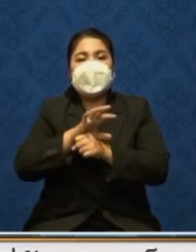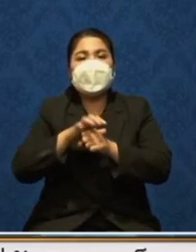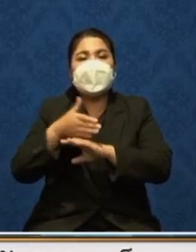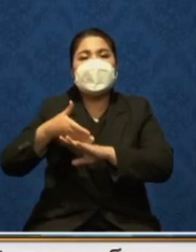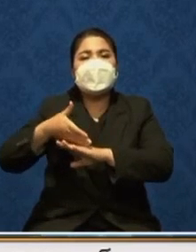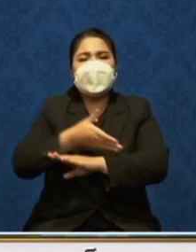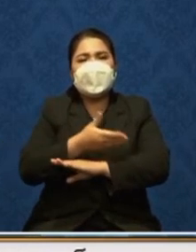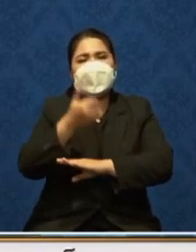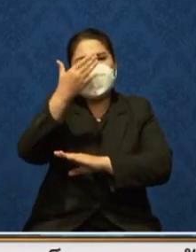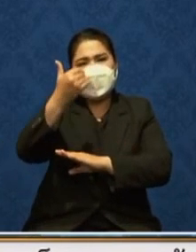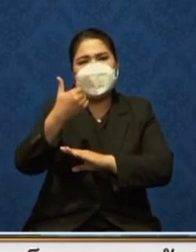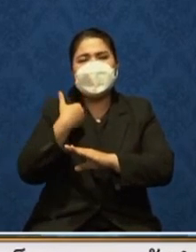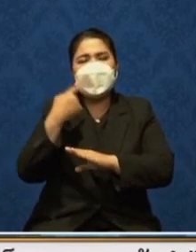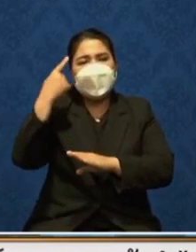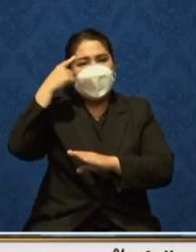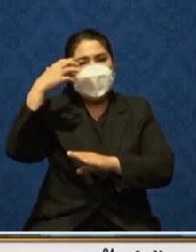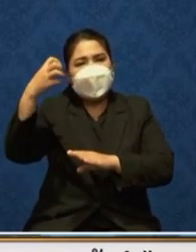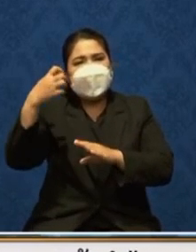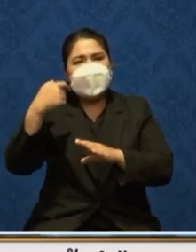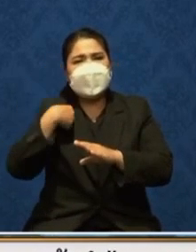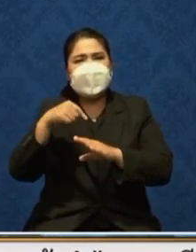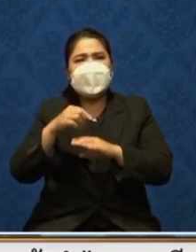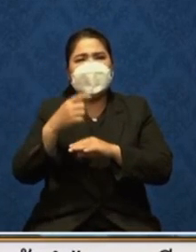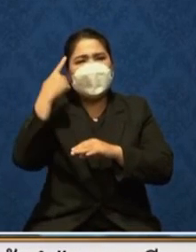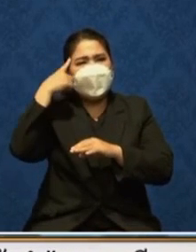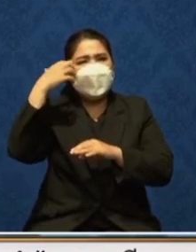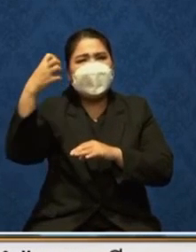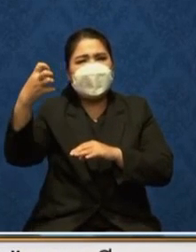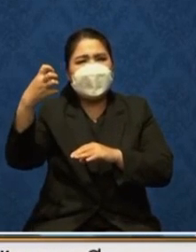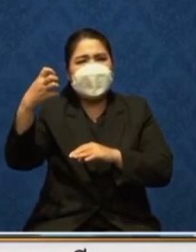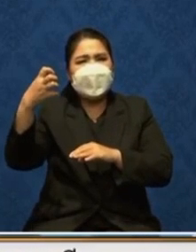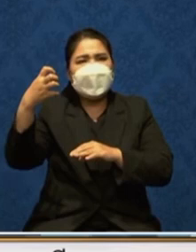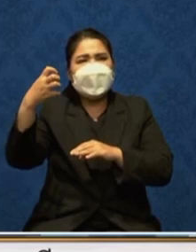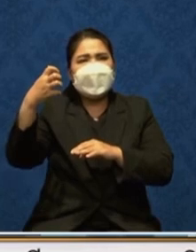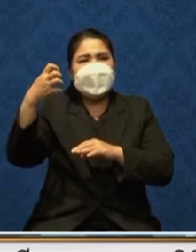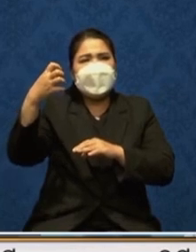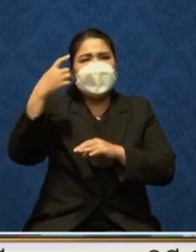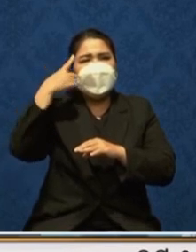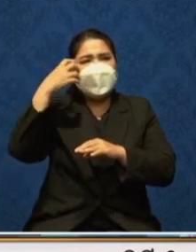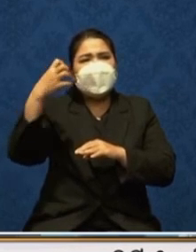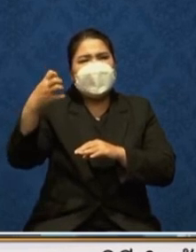และทำไมหัอีนอด ท่พระธาน เส้นหนาก็ตงเยอะนี่เส้นไปชดชอบบุีบางบาง